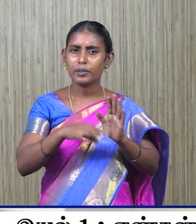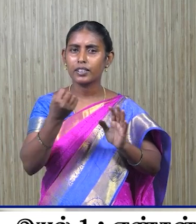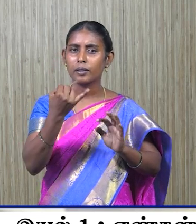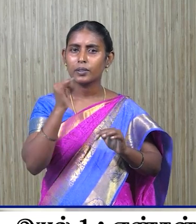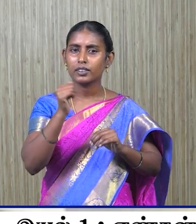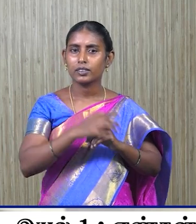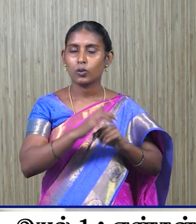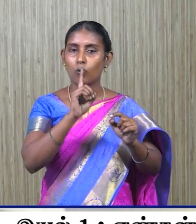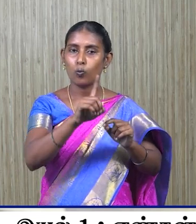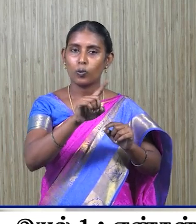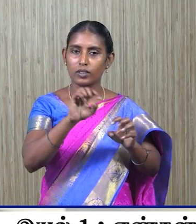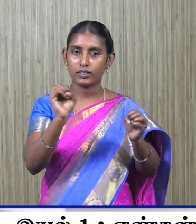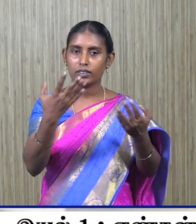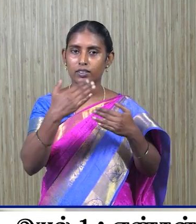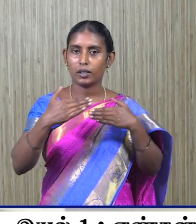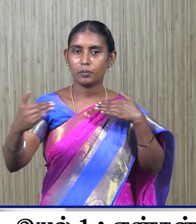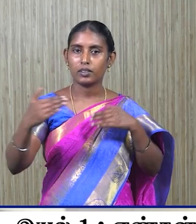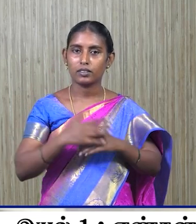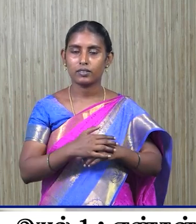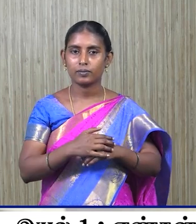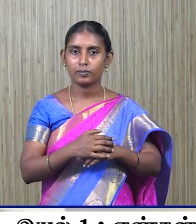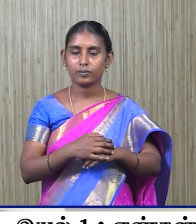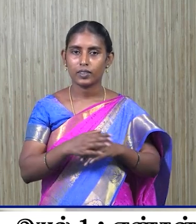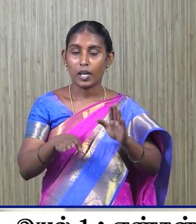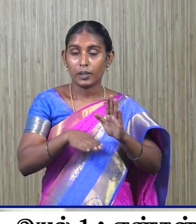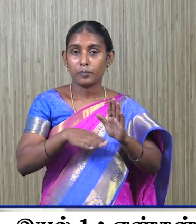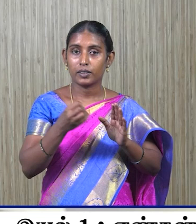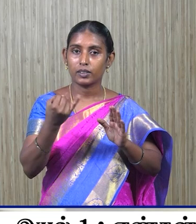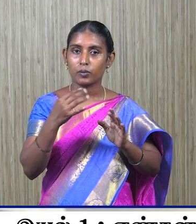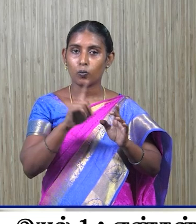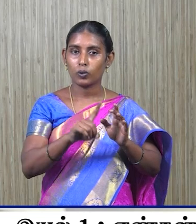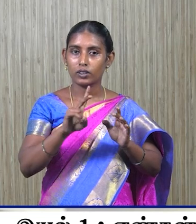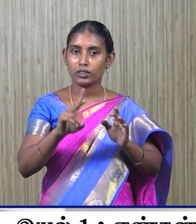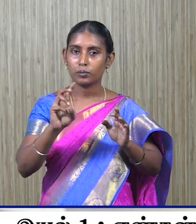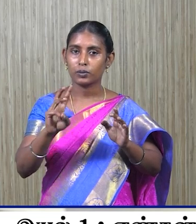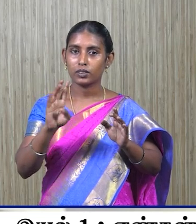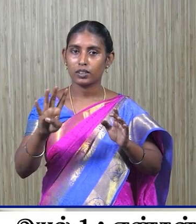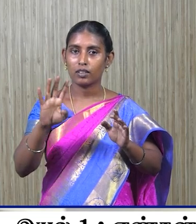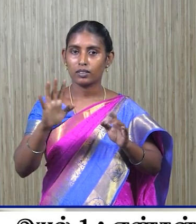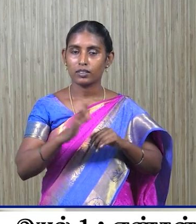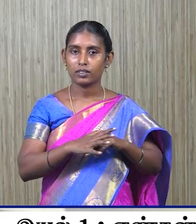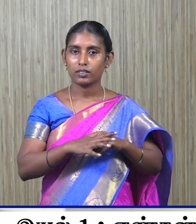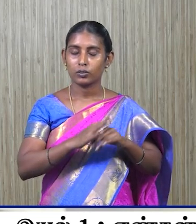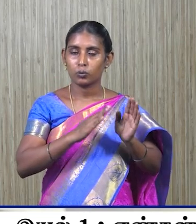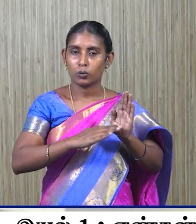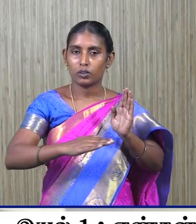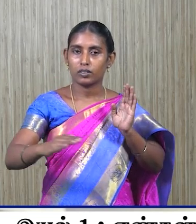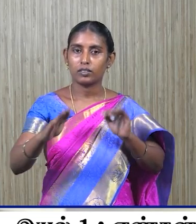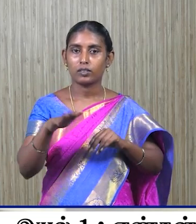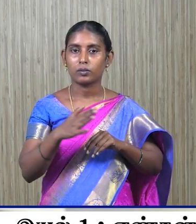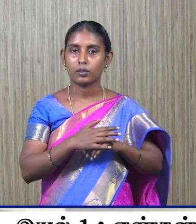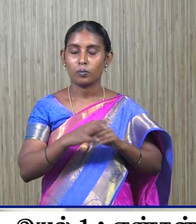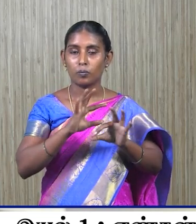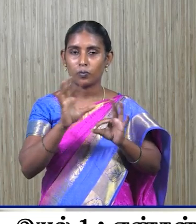பார்த்தோம்னா 1 ஆரம்பிக்கக்கூடிய எண்களை தான் நம்ம அடிப்படை எண்கள்னு சொல்கிறோம். 1, 2, 3, 4 என்று தொடர்ந்து சென்று கொண்டே